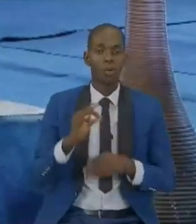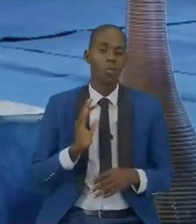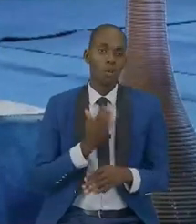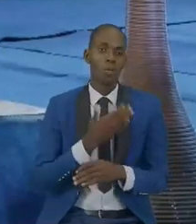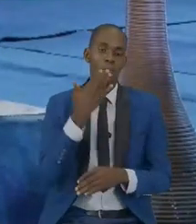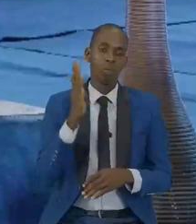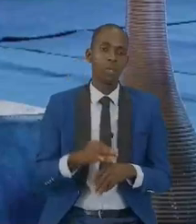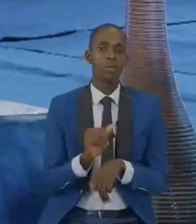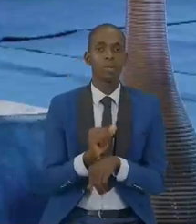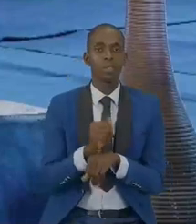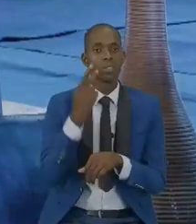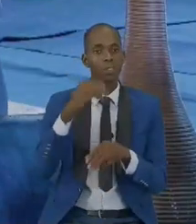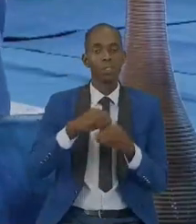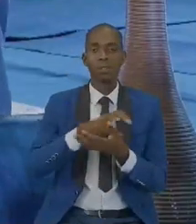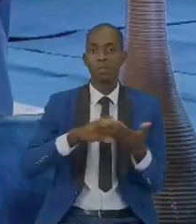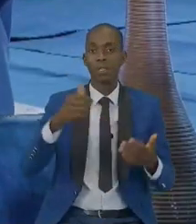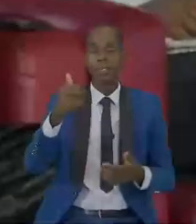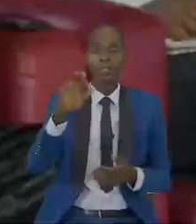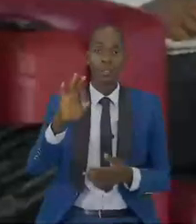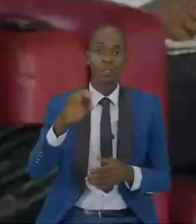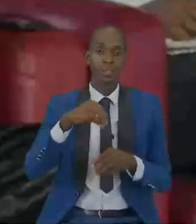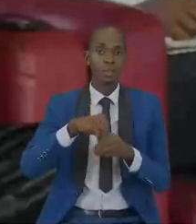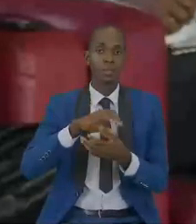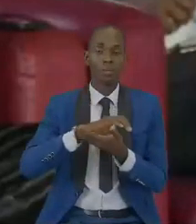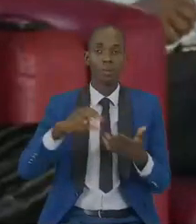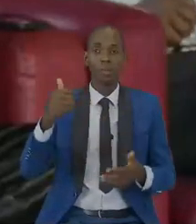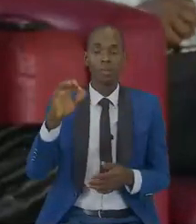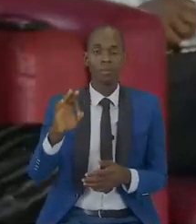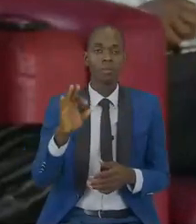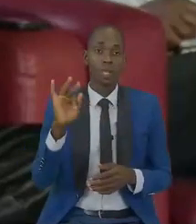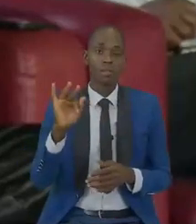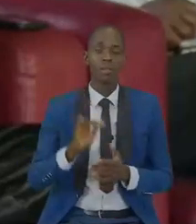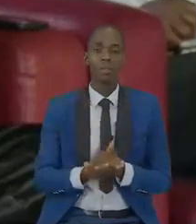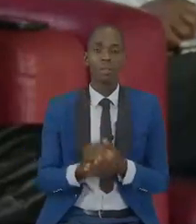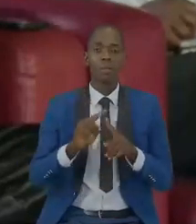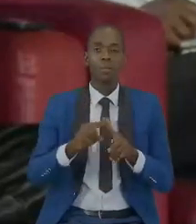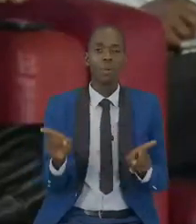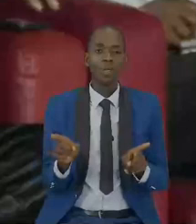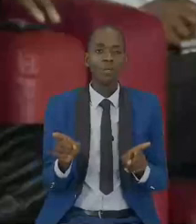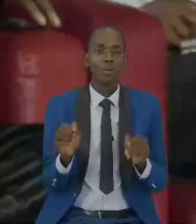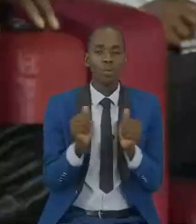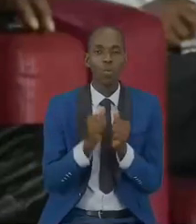les conséquences de notre péché. Verset 19.